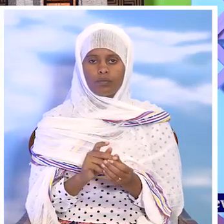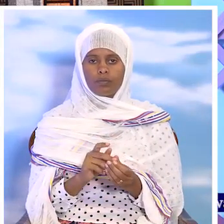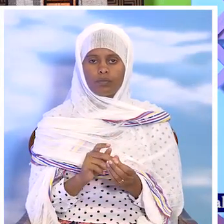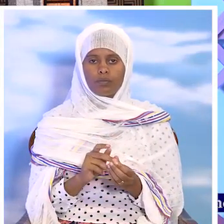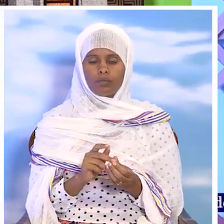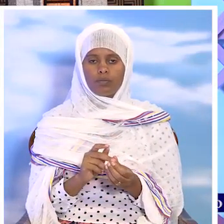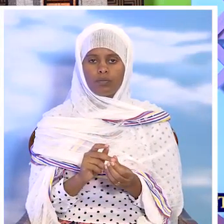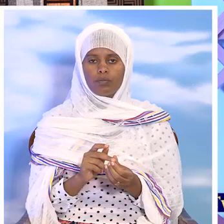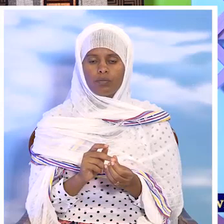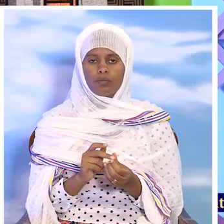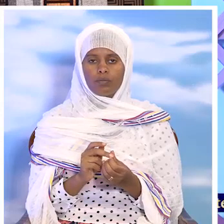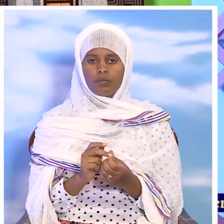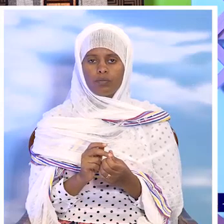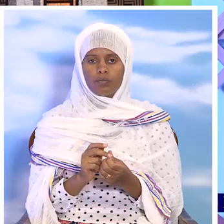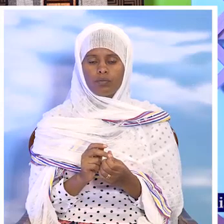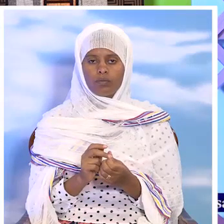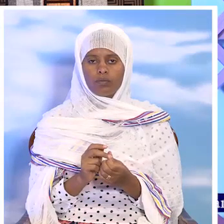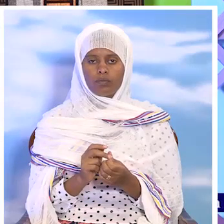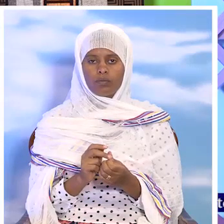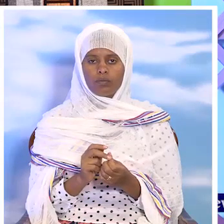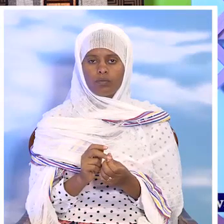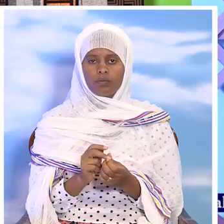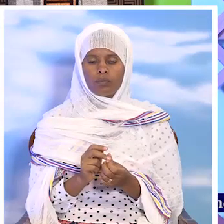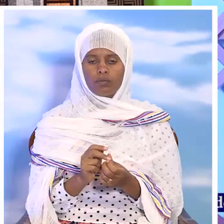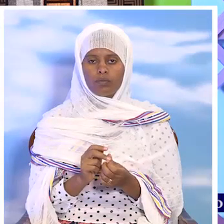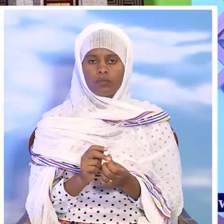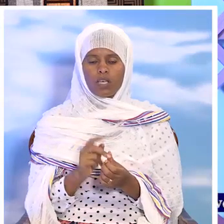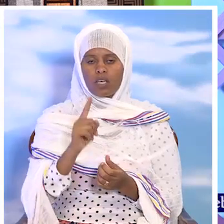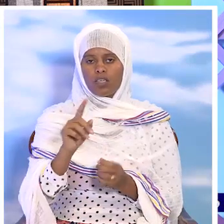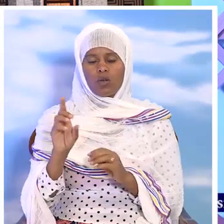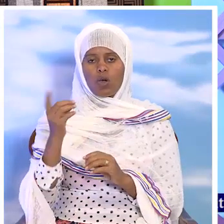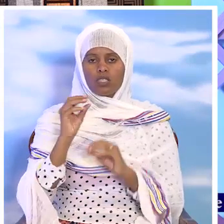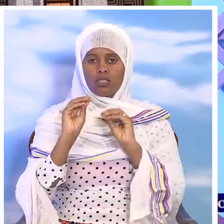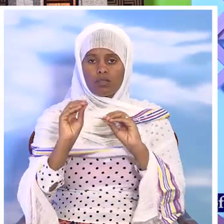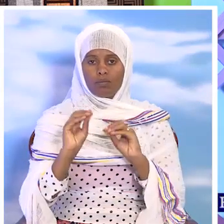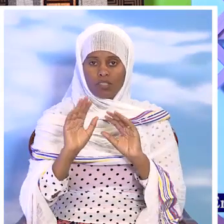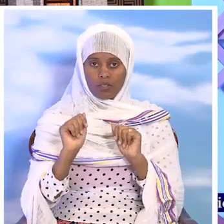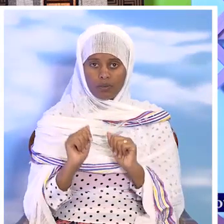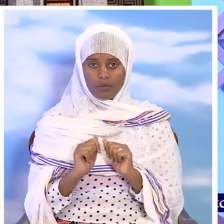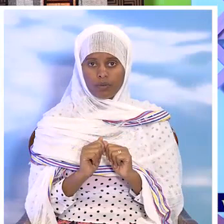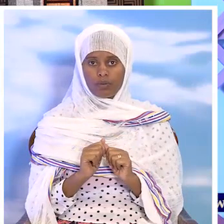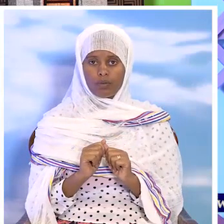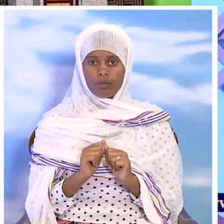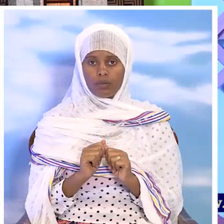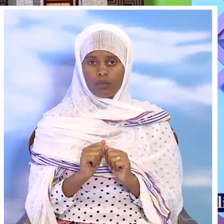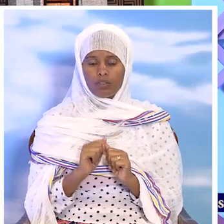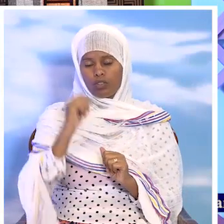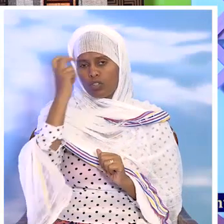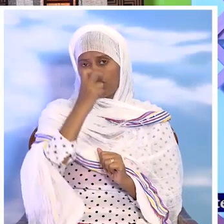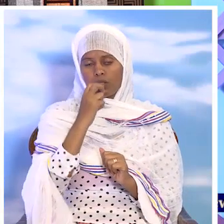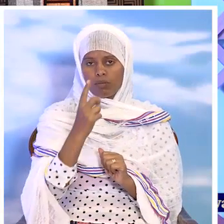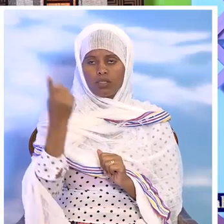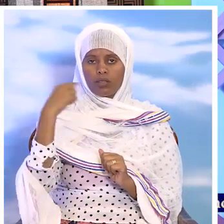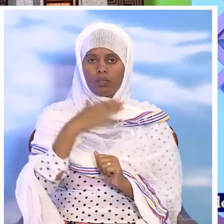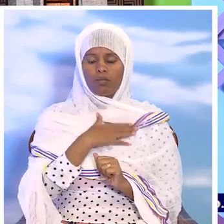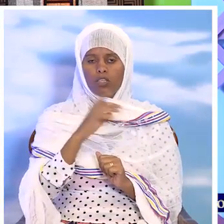ስለዚ ሓደ ዮሃንስ ሰባኺ ነይሩ ንሱ ምስተኣሰረ ግን ስኢኖም ከይበሃል ድማ ክርስቶስ ኣምላኽና ንዮሃንስ